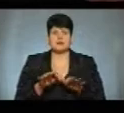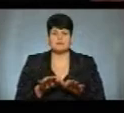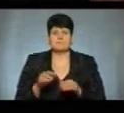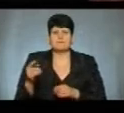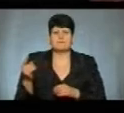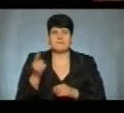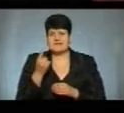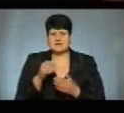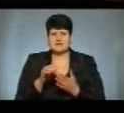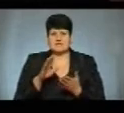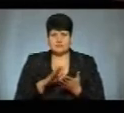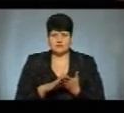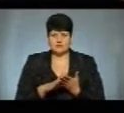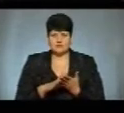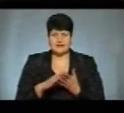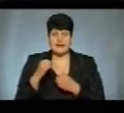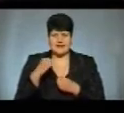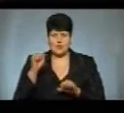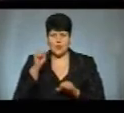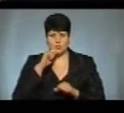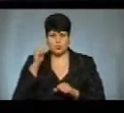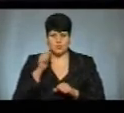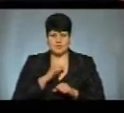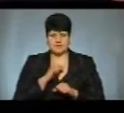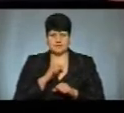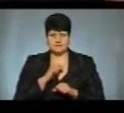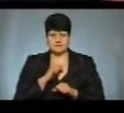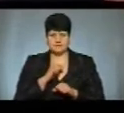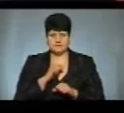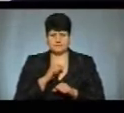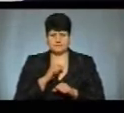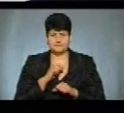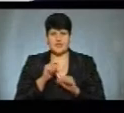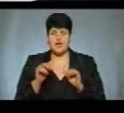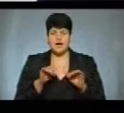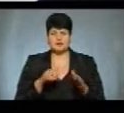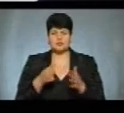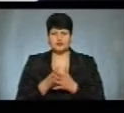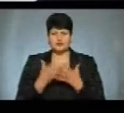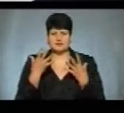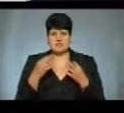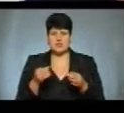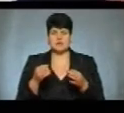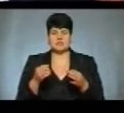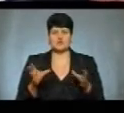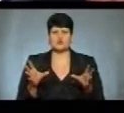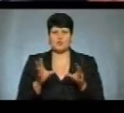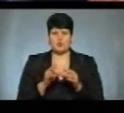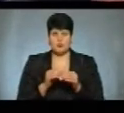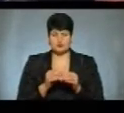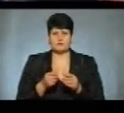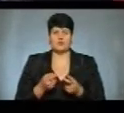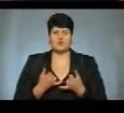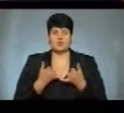Вперше реєструється рекорд України. Акція до Дня Соборності приурочена